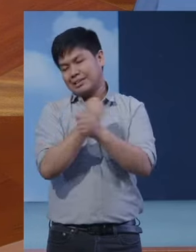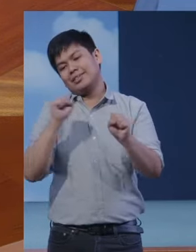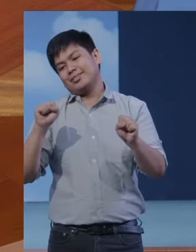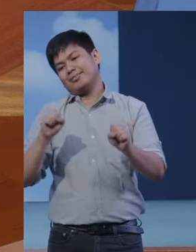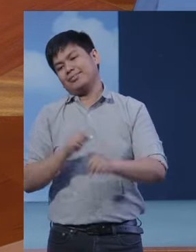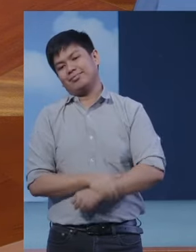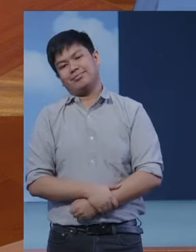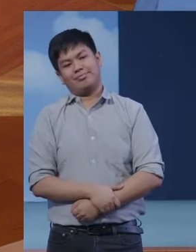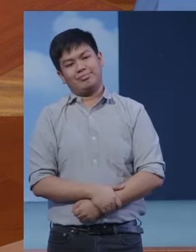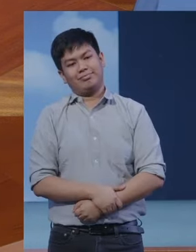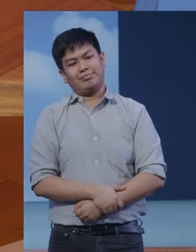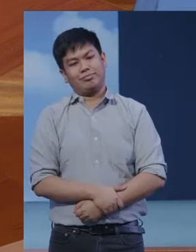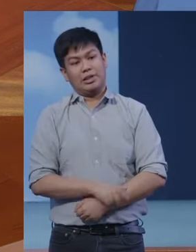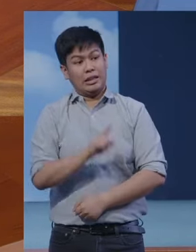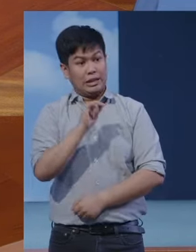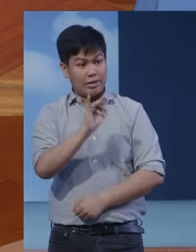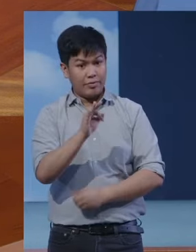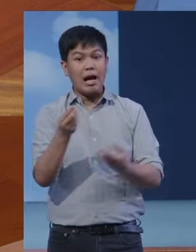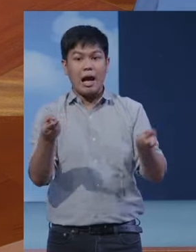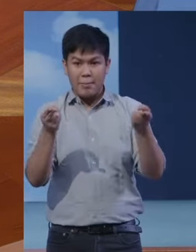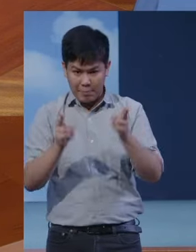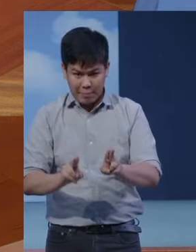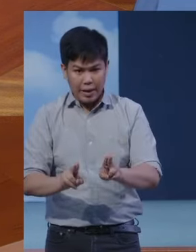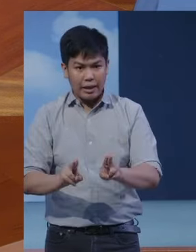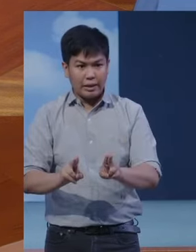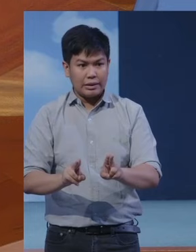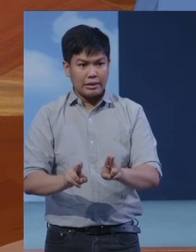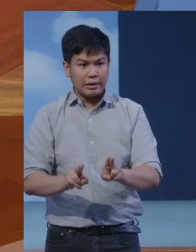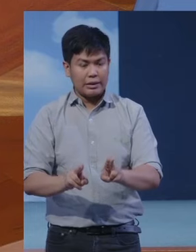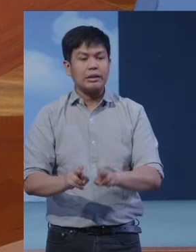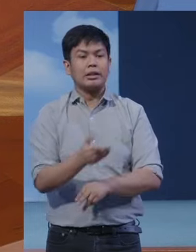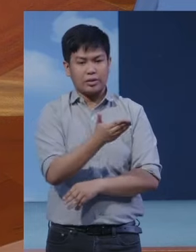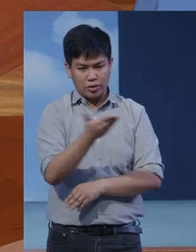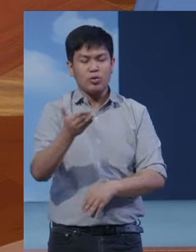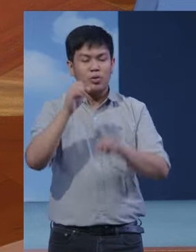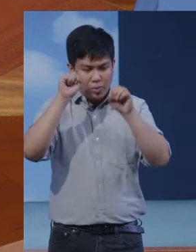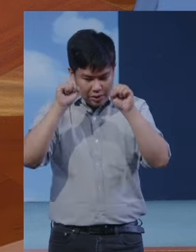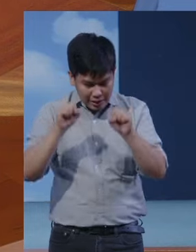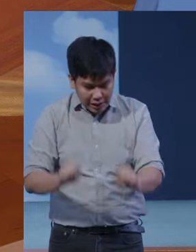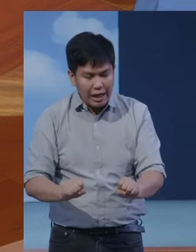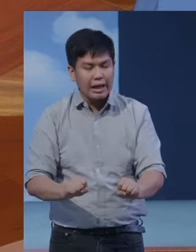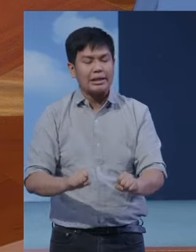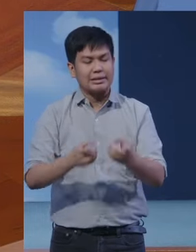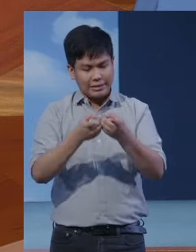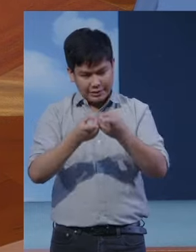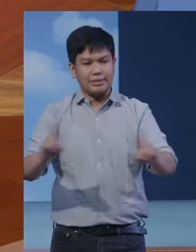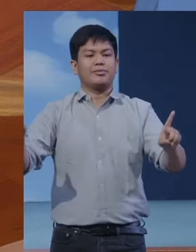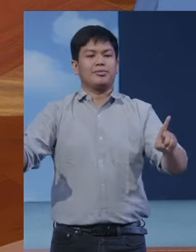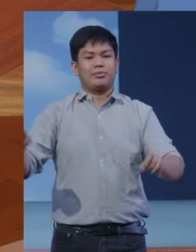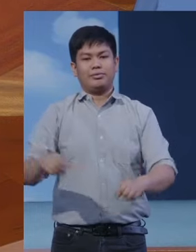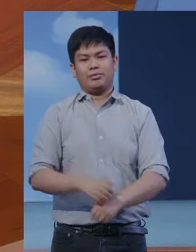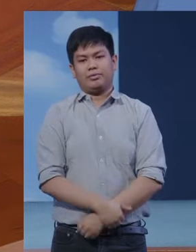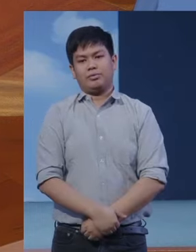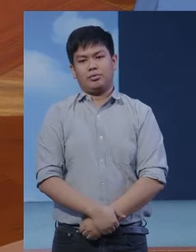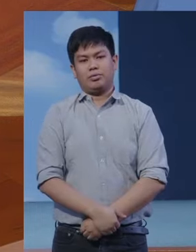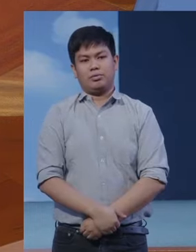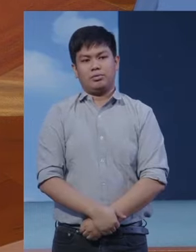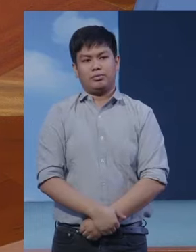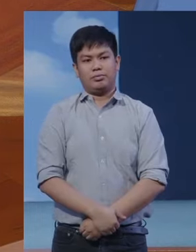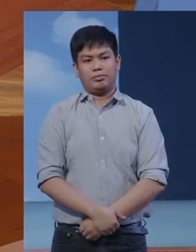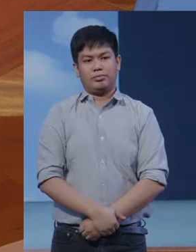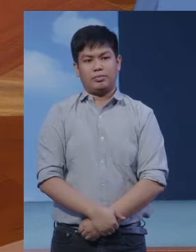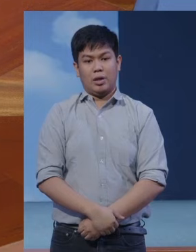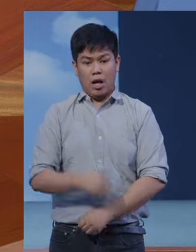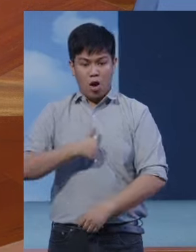ni Pablo pagka ganito ang sitwasyon niyo you have a second ground for separation may pangalawang